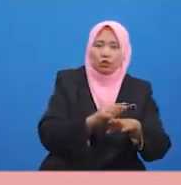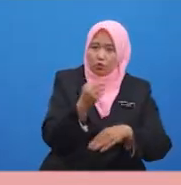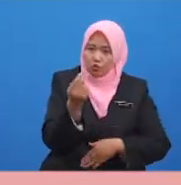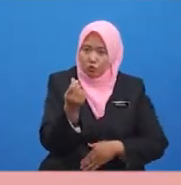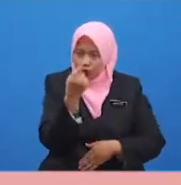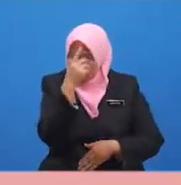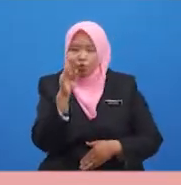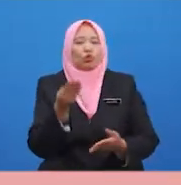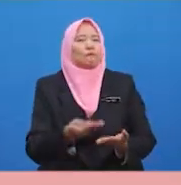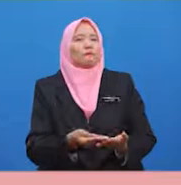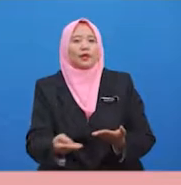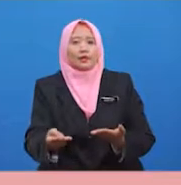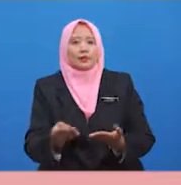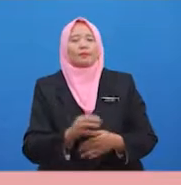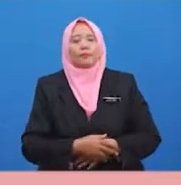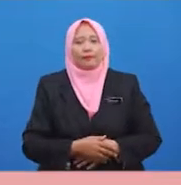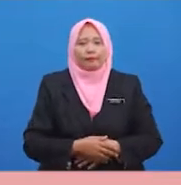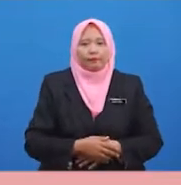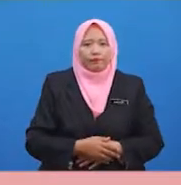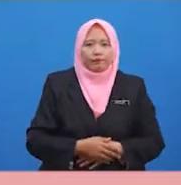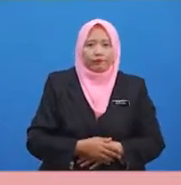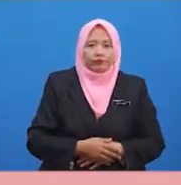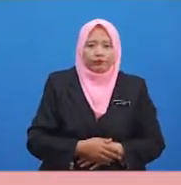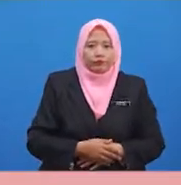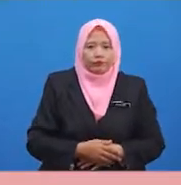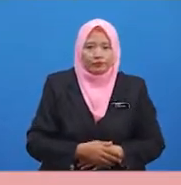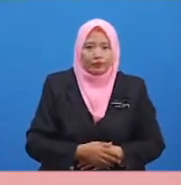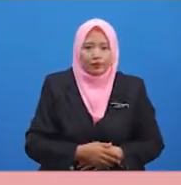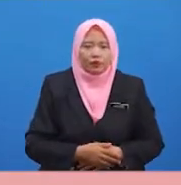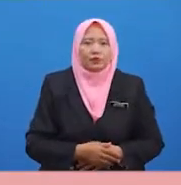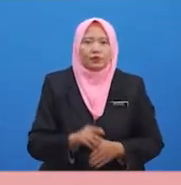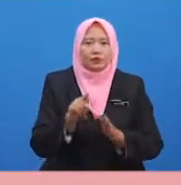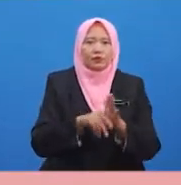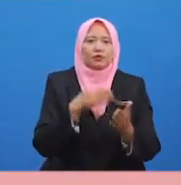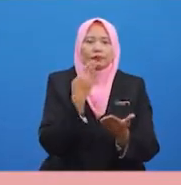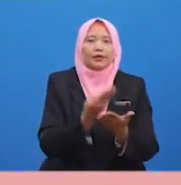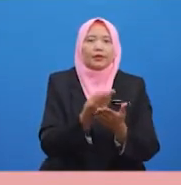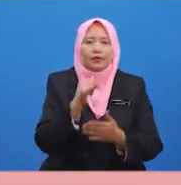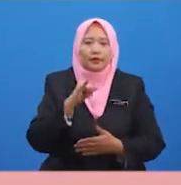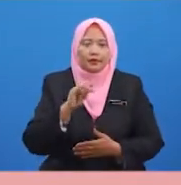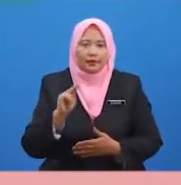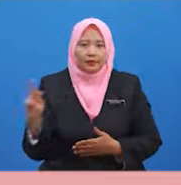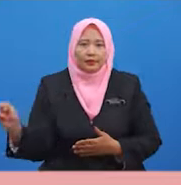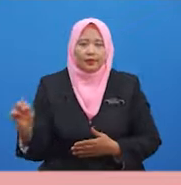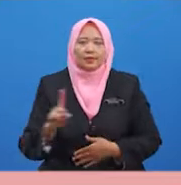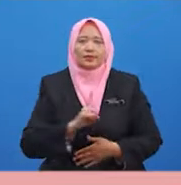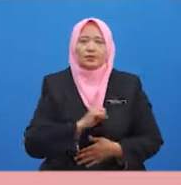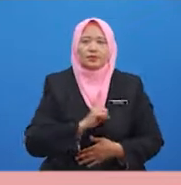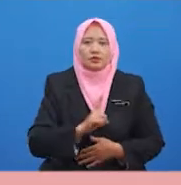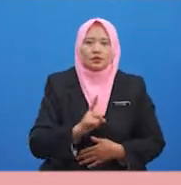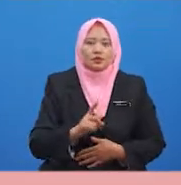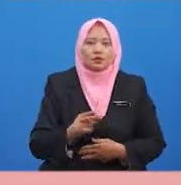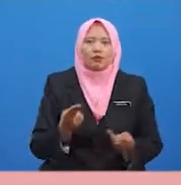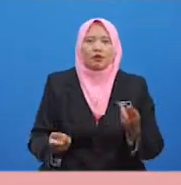Hikmah Islam mengharuskan jual-beli adalah pertama, dapat menghindarkan diri